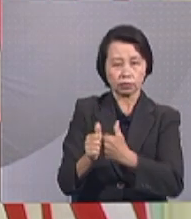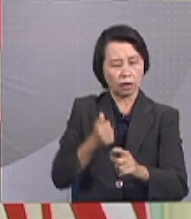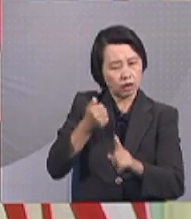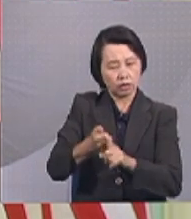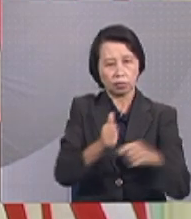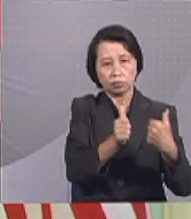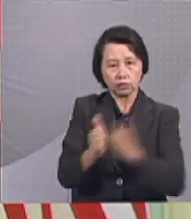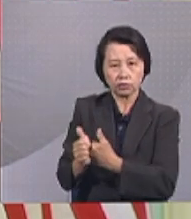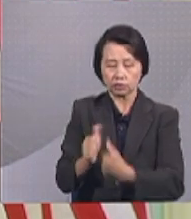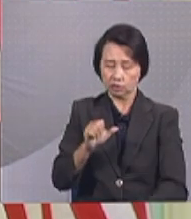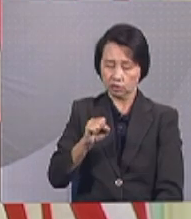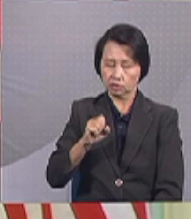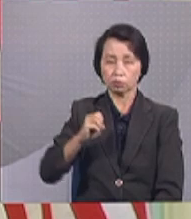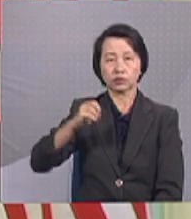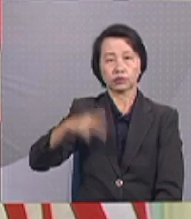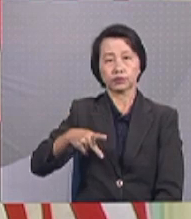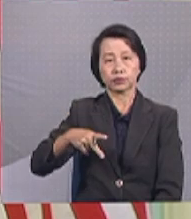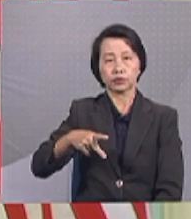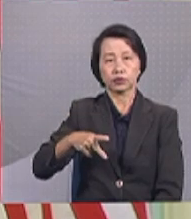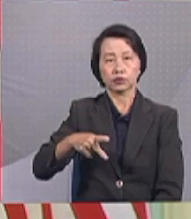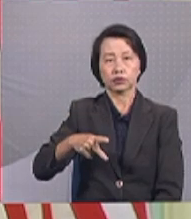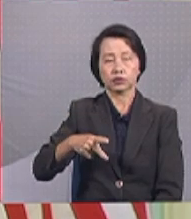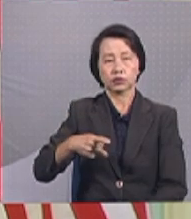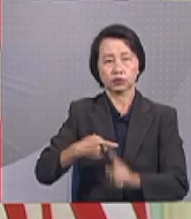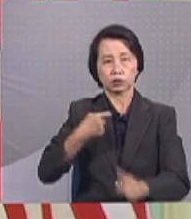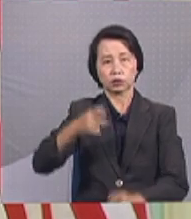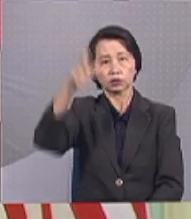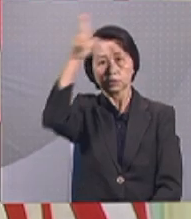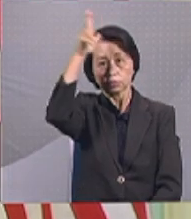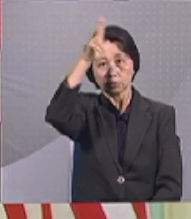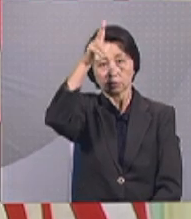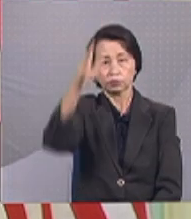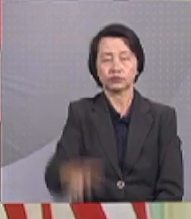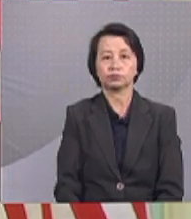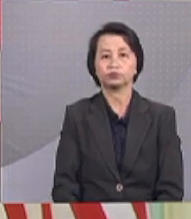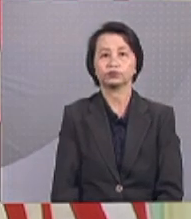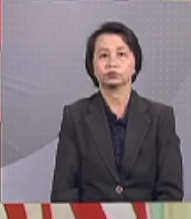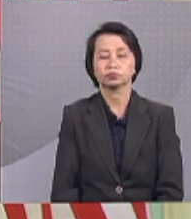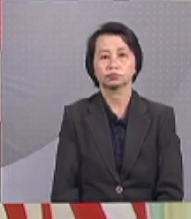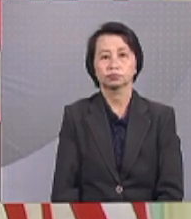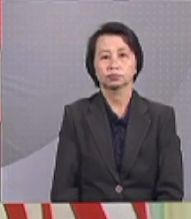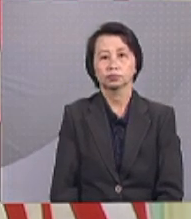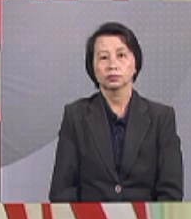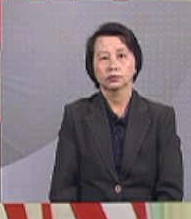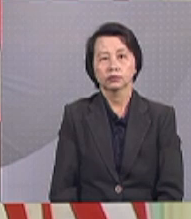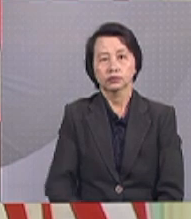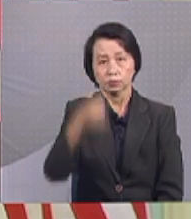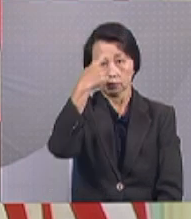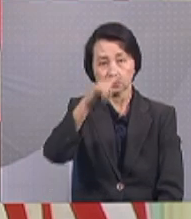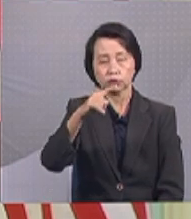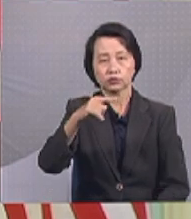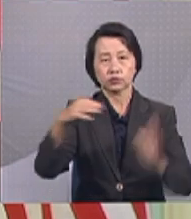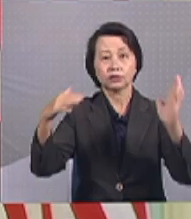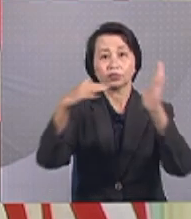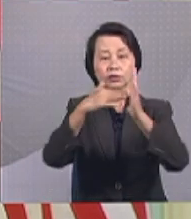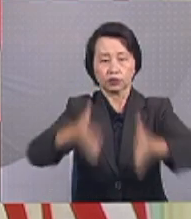dan juga SOP yang dikeluarkan oleh pihak kerajaan. Bagi Sekatan Jalan Raya,